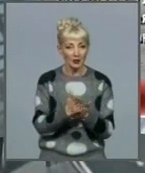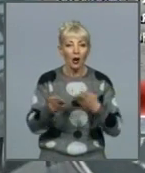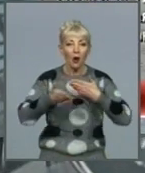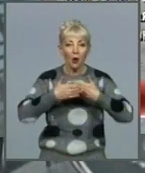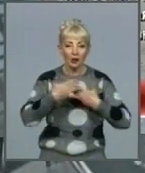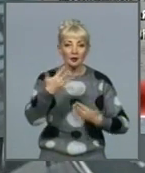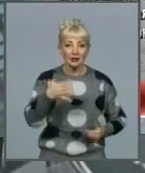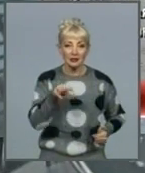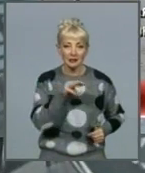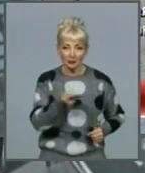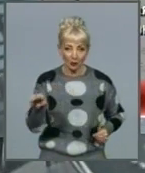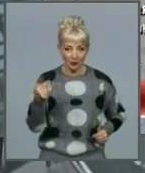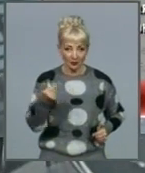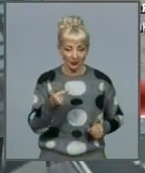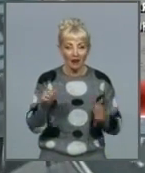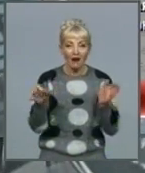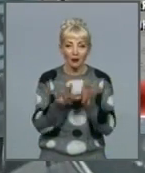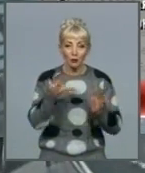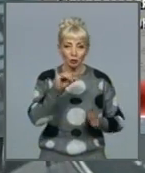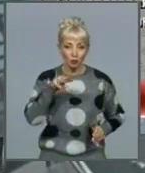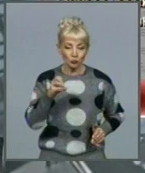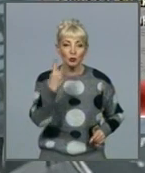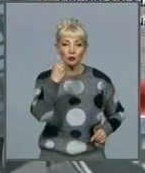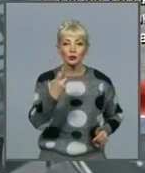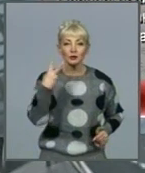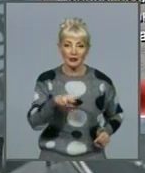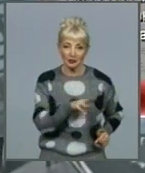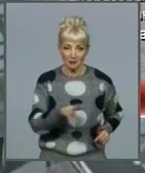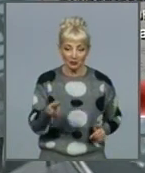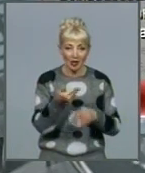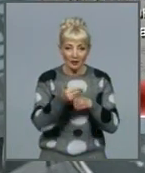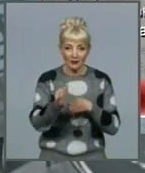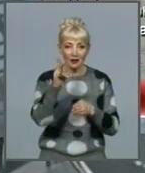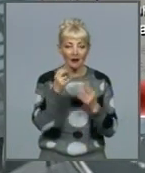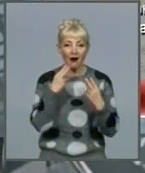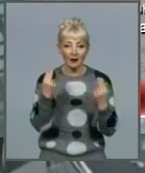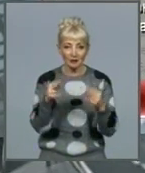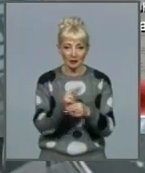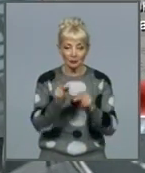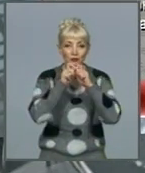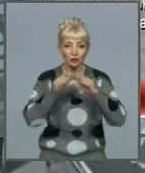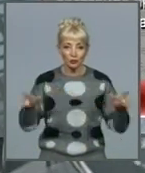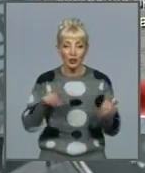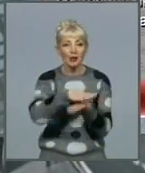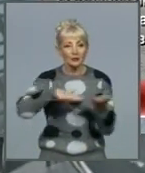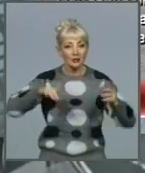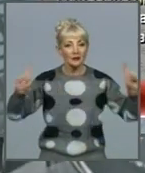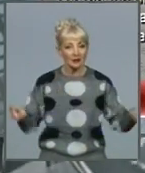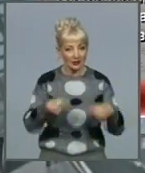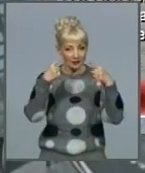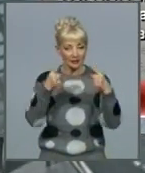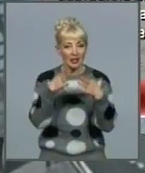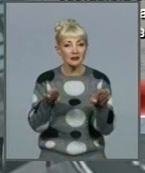гривен. Рекордная сумма – 120 миллионов выделена на капитальный ремонт школ. Продолжается восстановление закрытых ранее